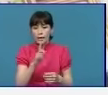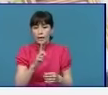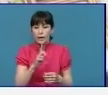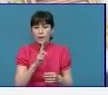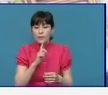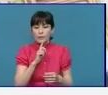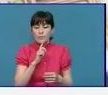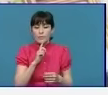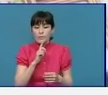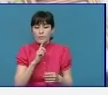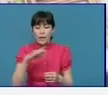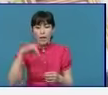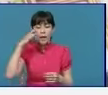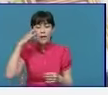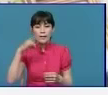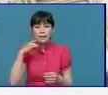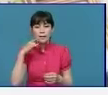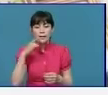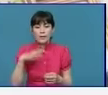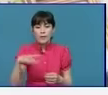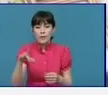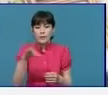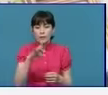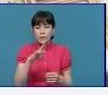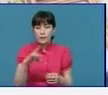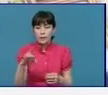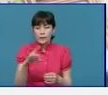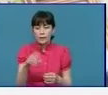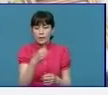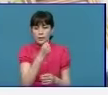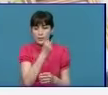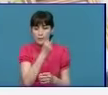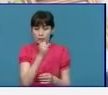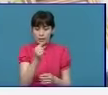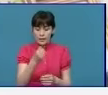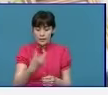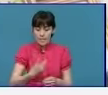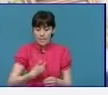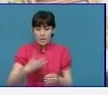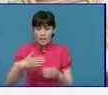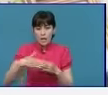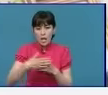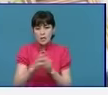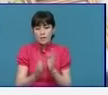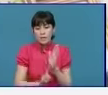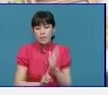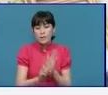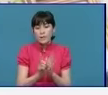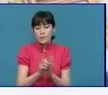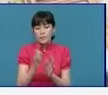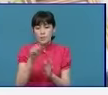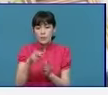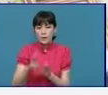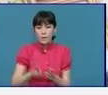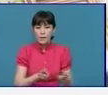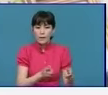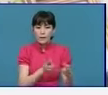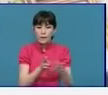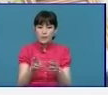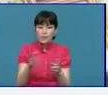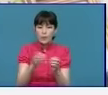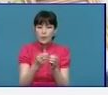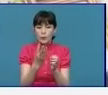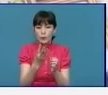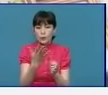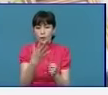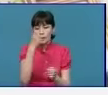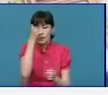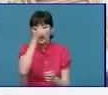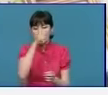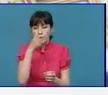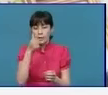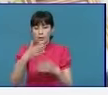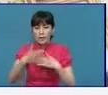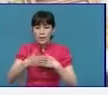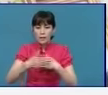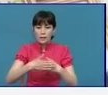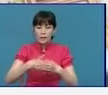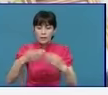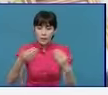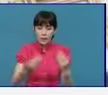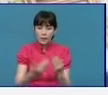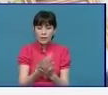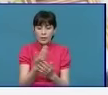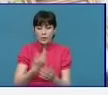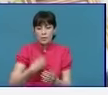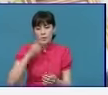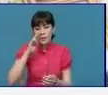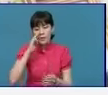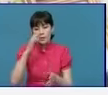Қазақстан Республикасының чемпионатын біз ашқан болатынбыз. Міне енді биыл сол 14-15 жылғы сезонның жабылуы қайтадан